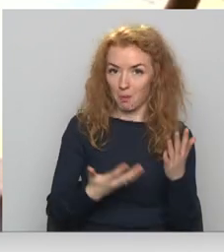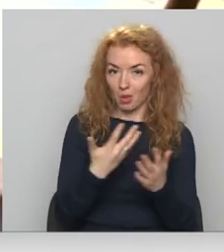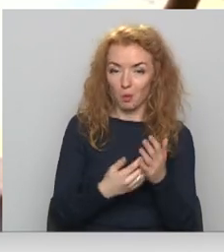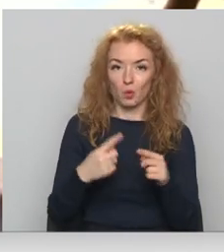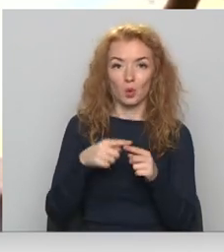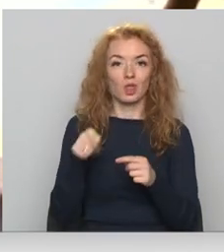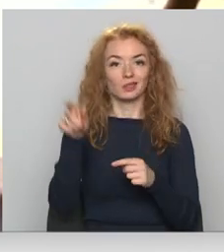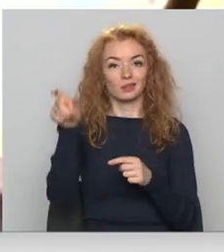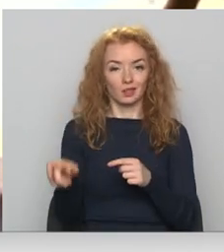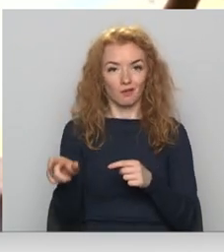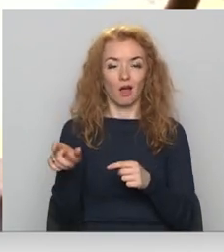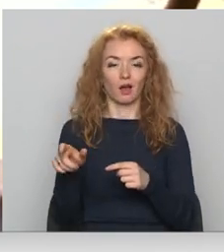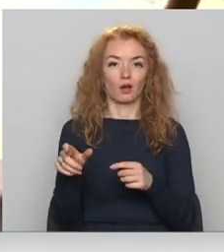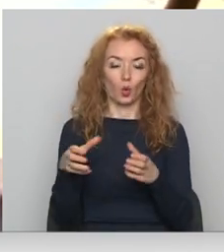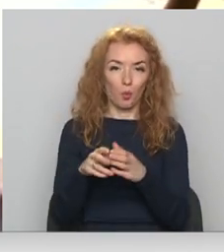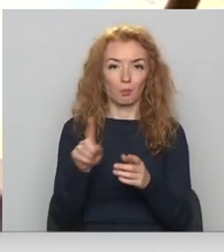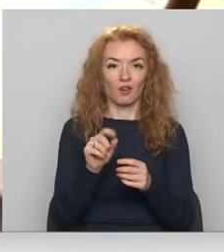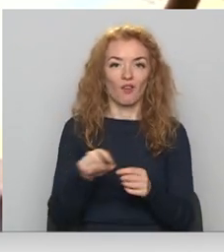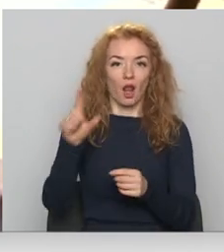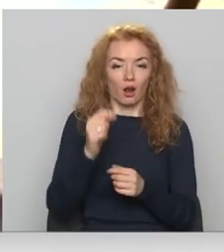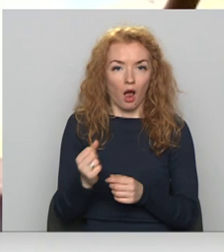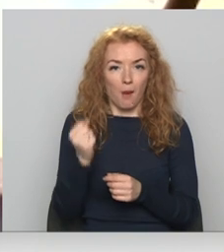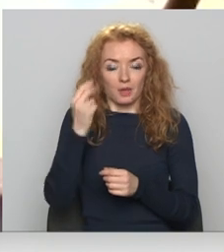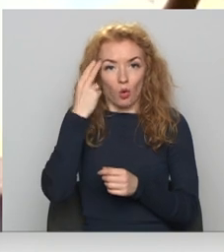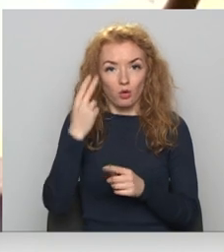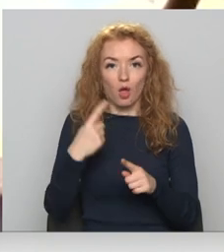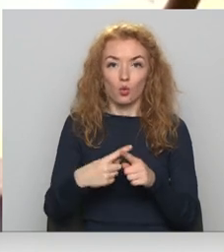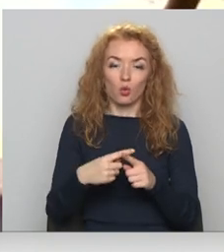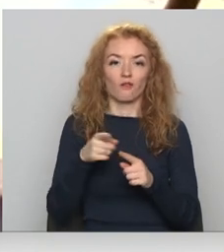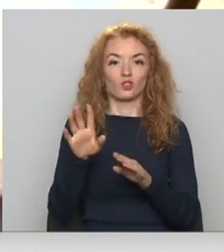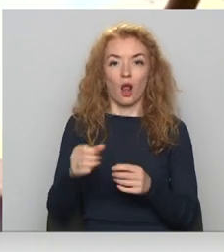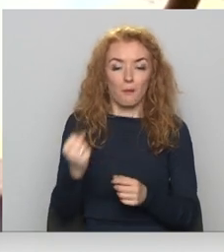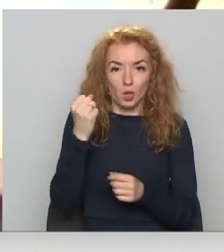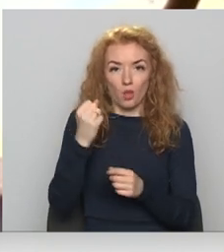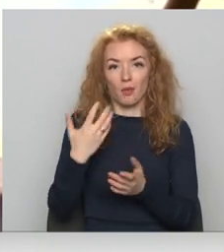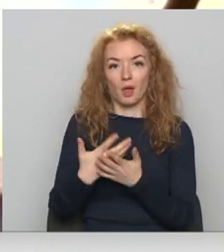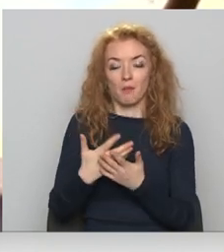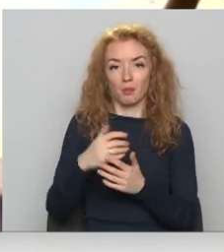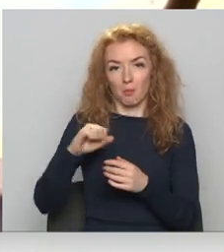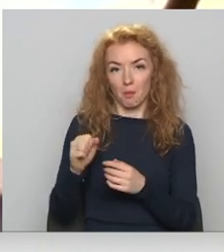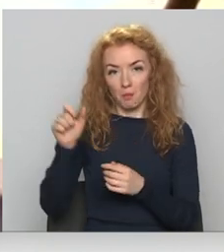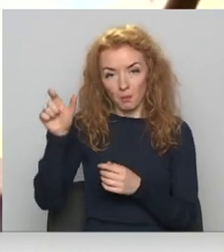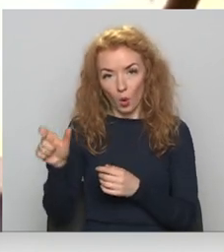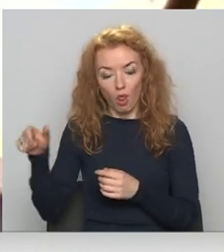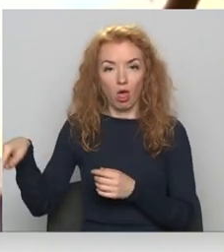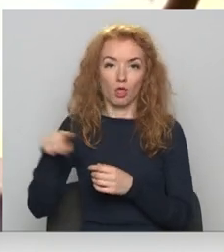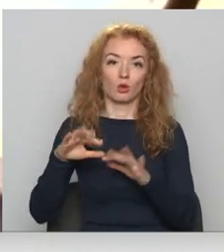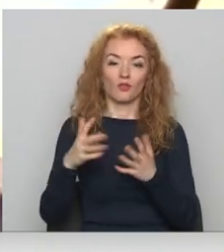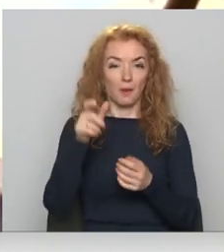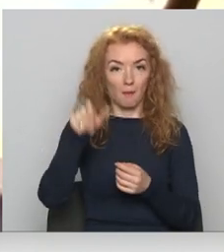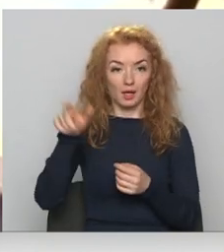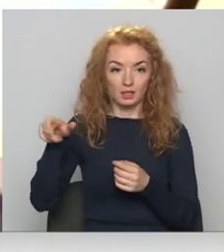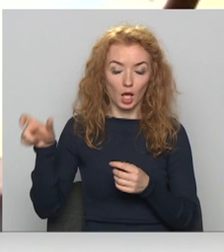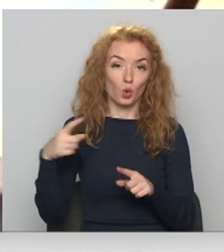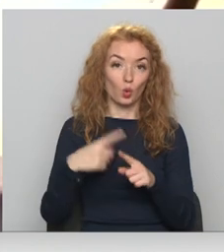vairāk apdraudētu gan savus kolēģus, gan pacientus. Un tā